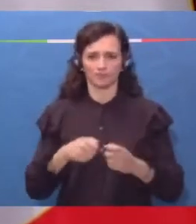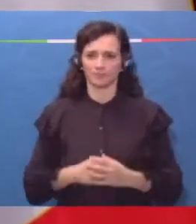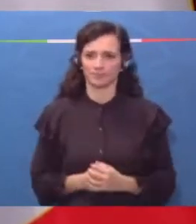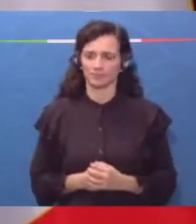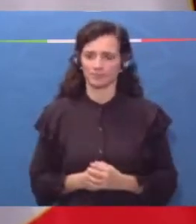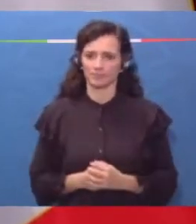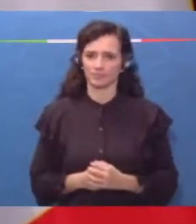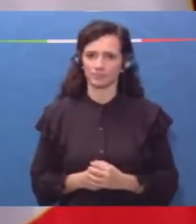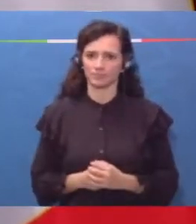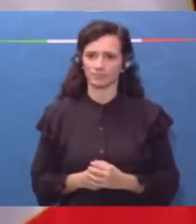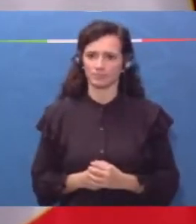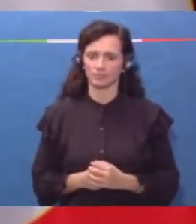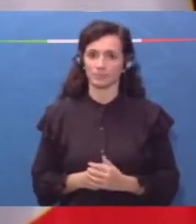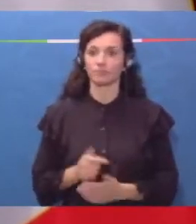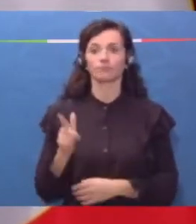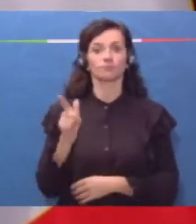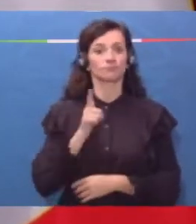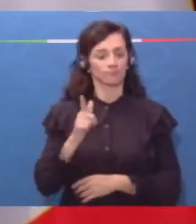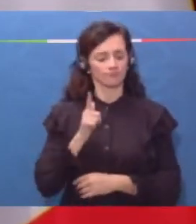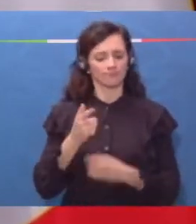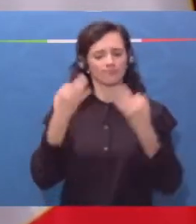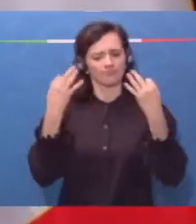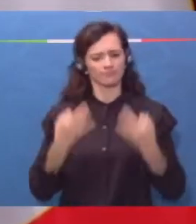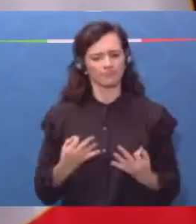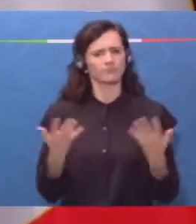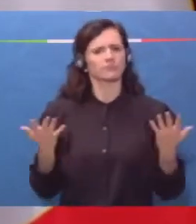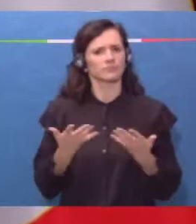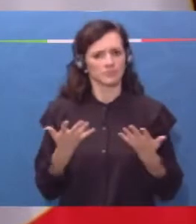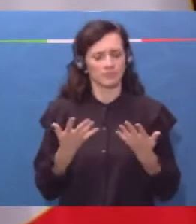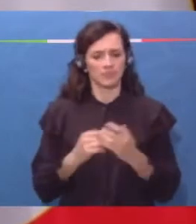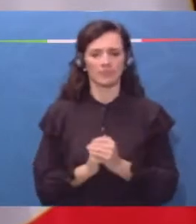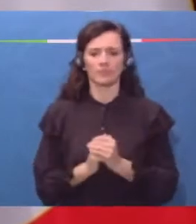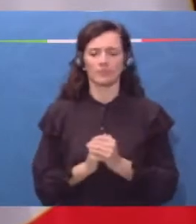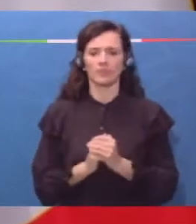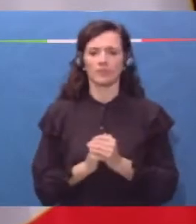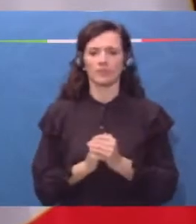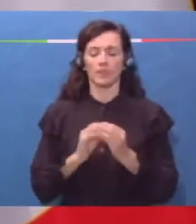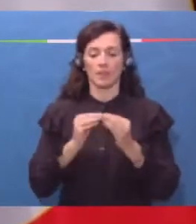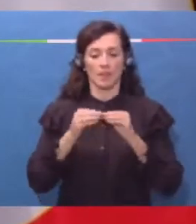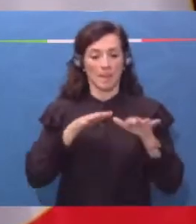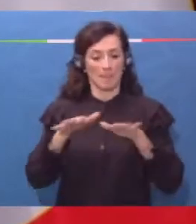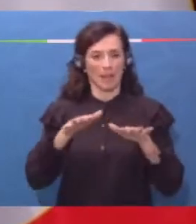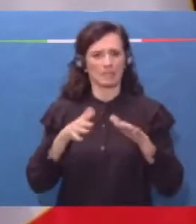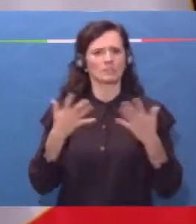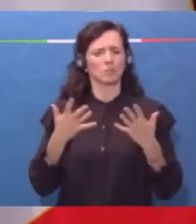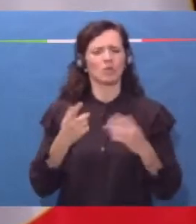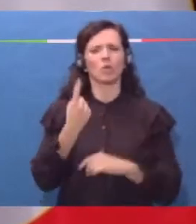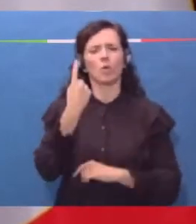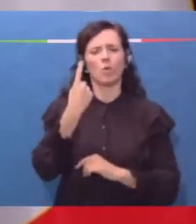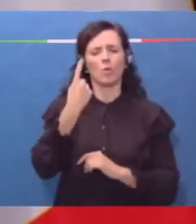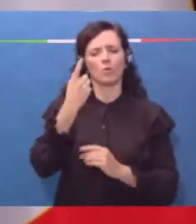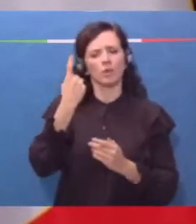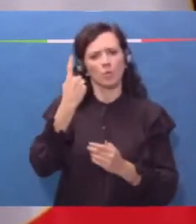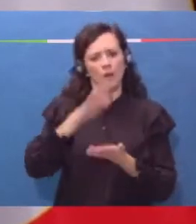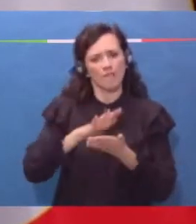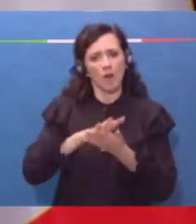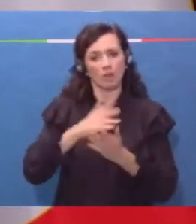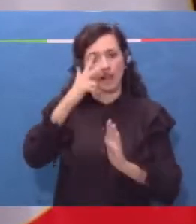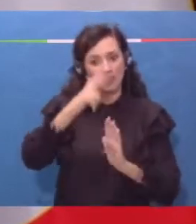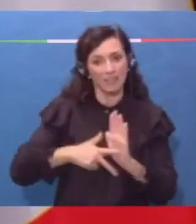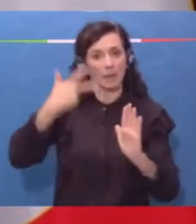Stabiliamo poi un meccanismo per cui almeno una volta ogni trimestre un ministro